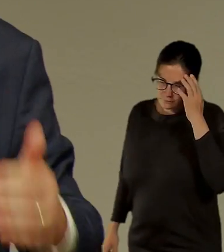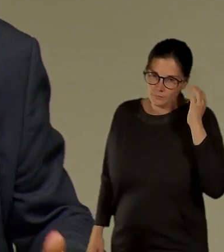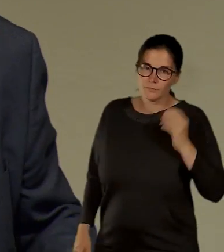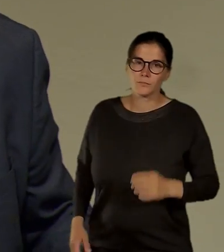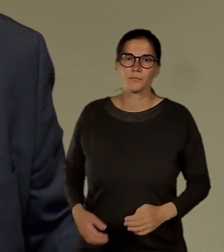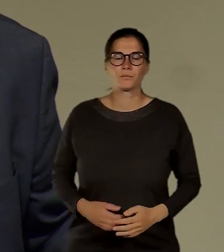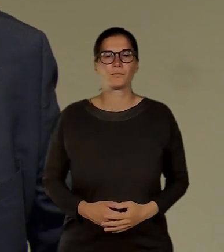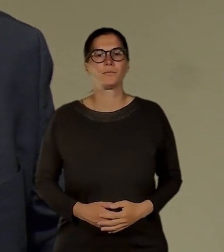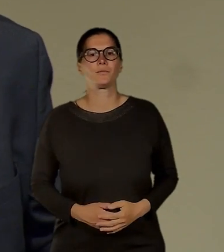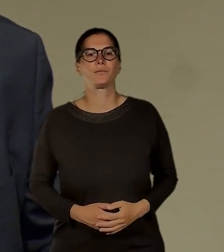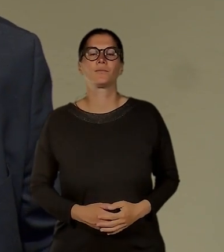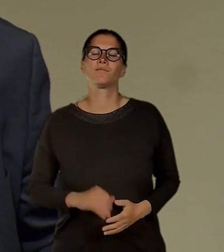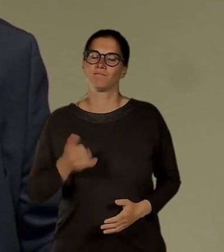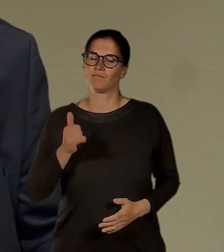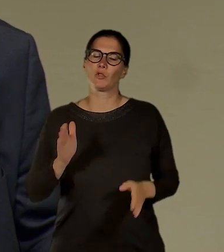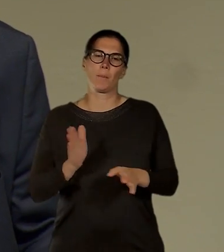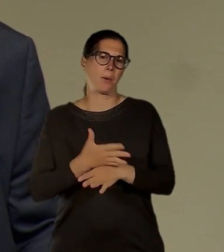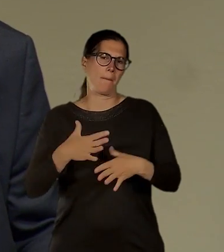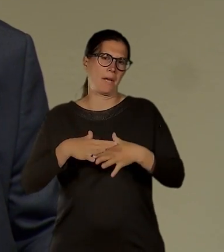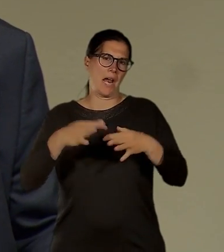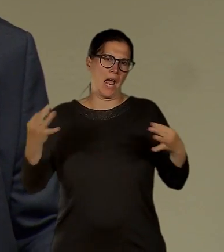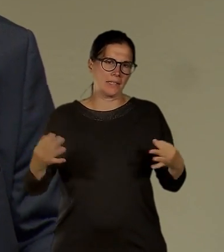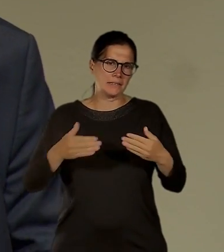to bude asi ještě dřív než